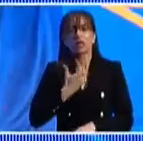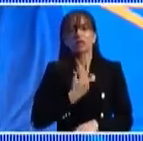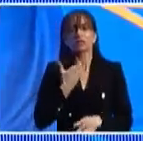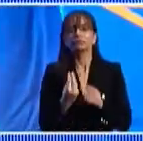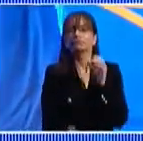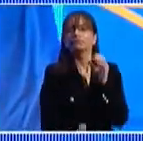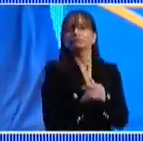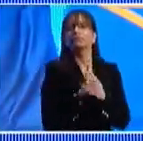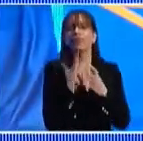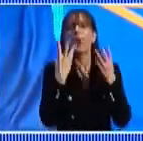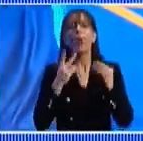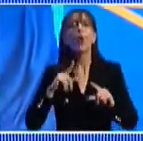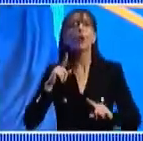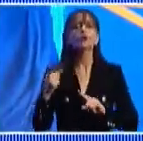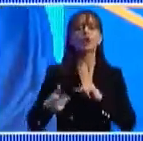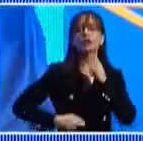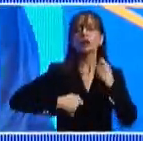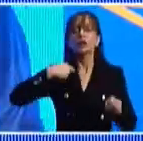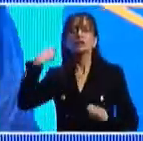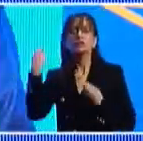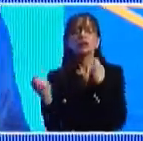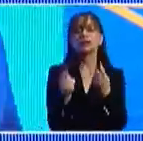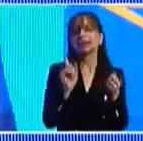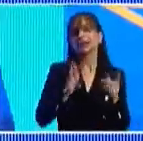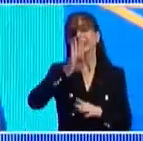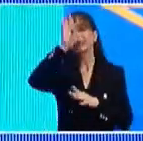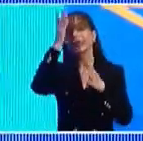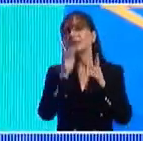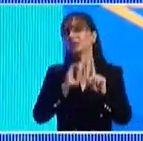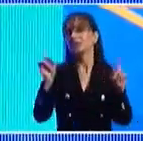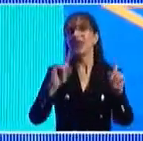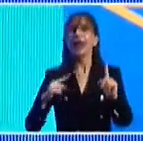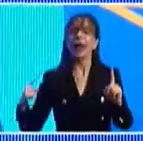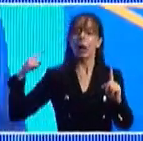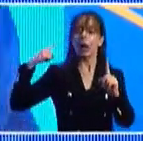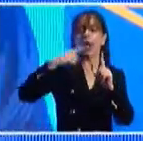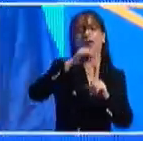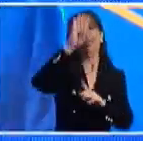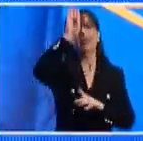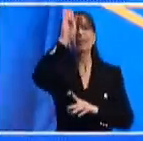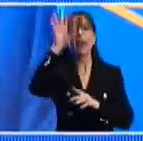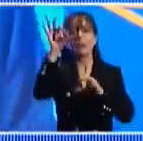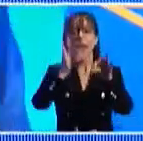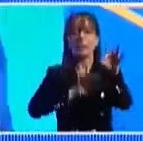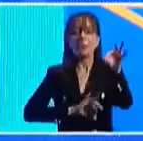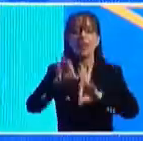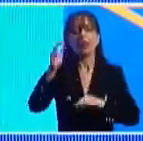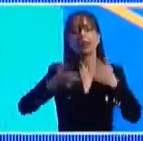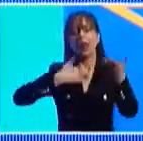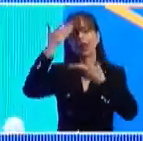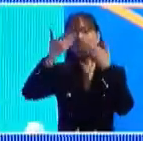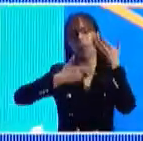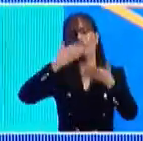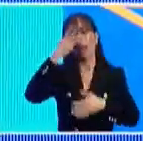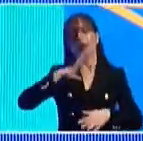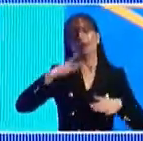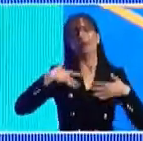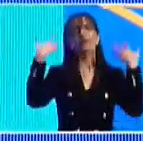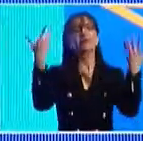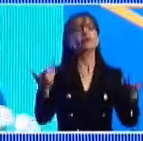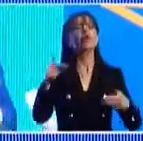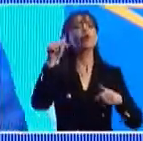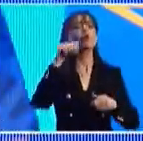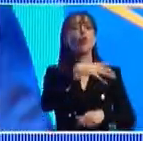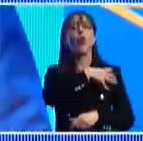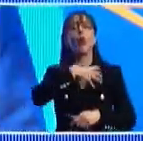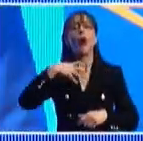uğraştıran İstanbul değil, ulaştıran İstanbul stratejimizi anlatmak istiyorum. Ve bu ana ulaşım